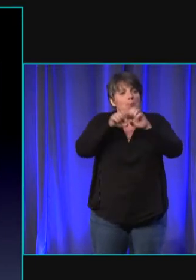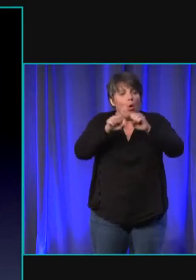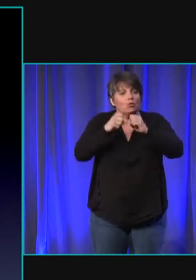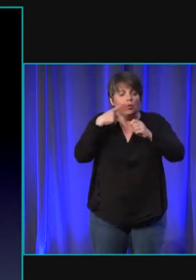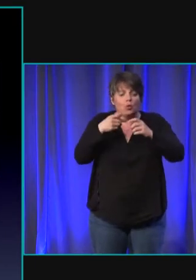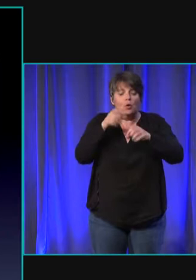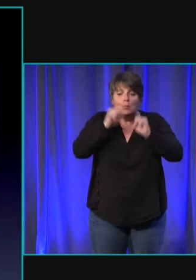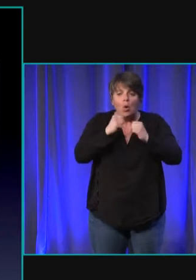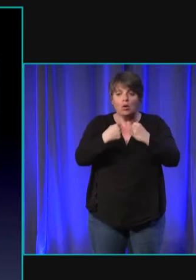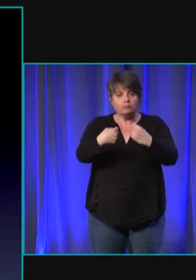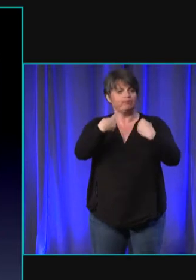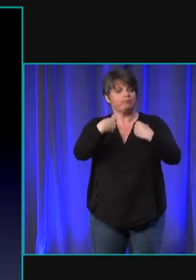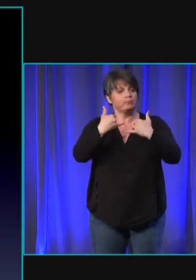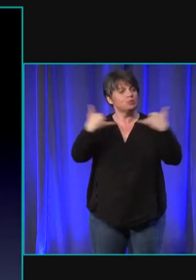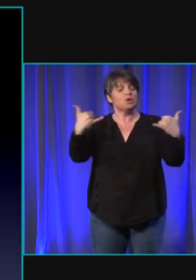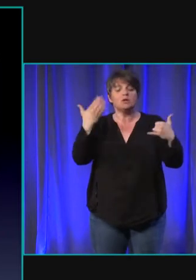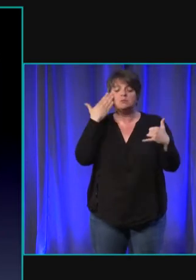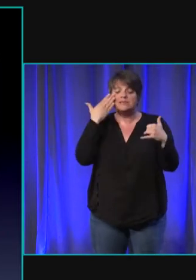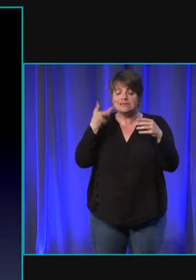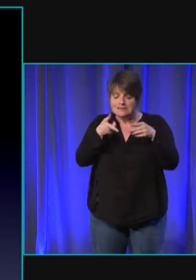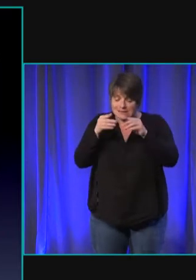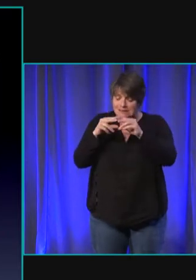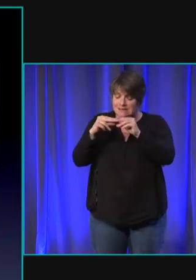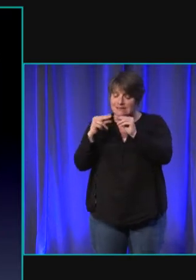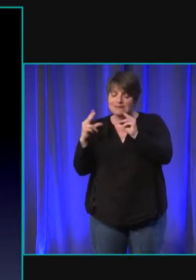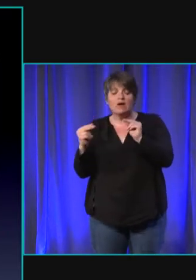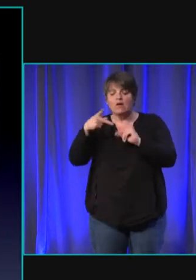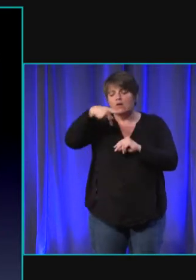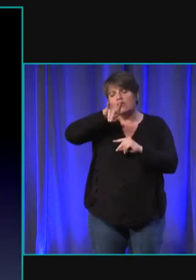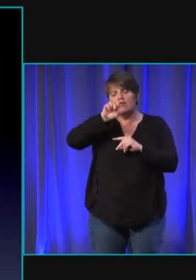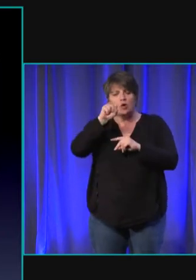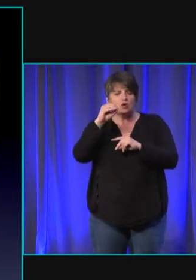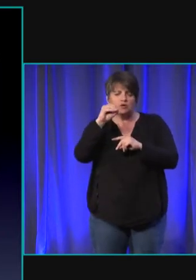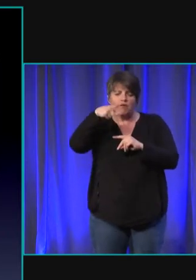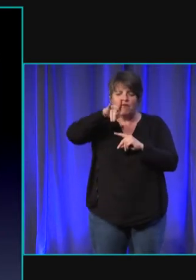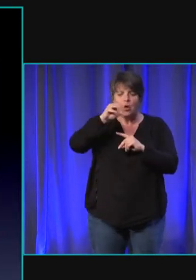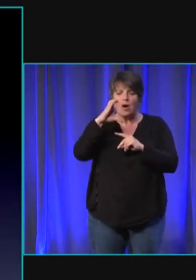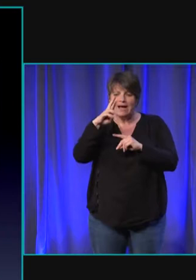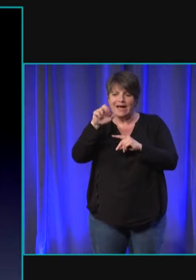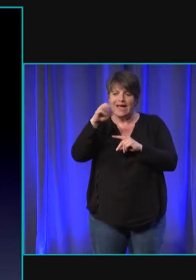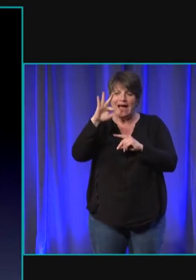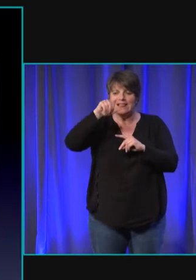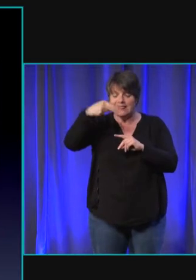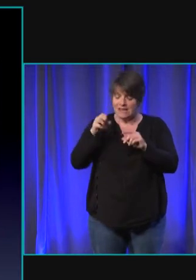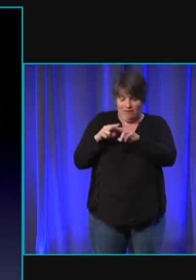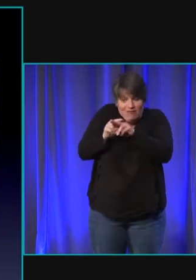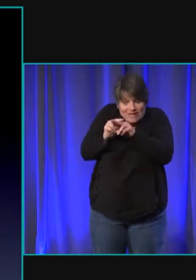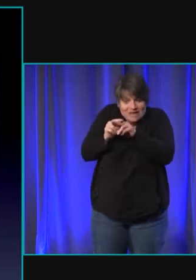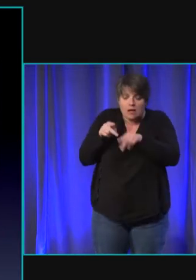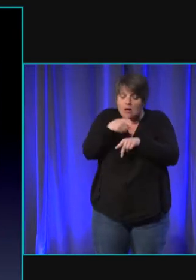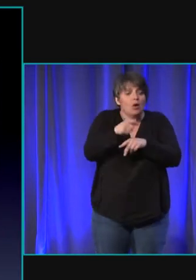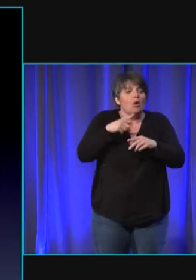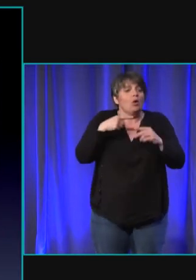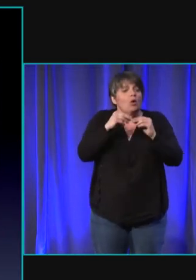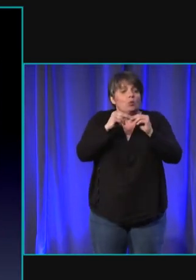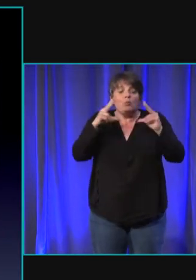puissance. Sans ce substrat-là, sans cette phosphocréatine, le muscle ne peut pas reproduire sa puissance lorsqu'il est en